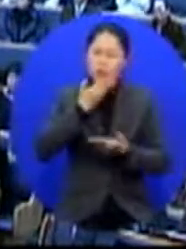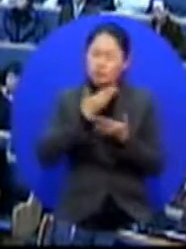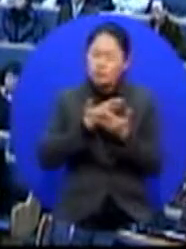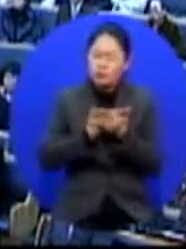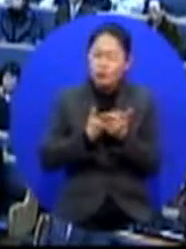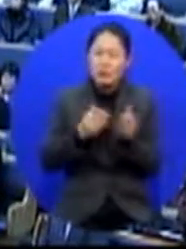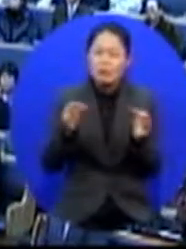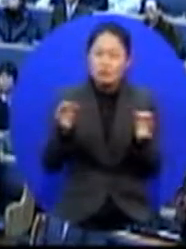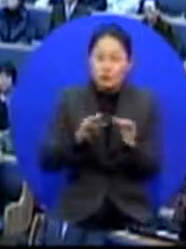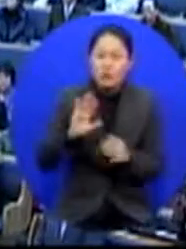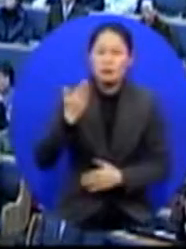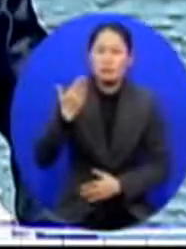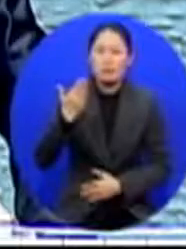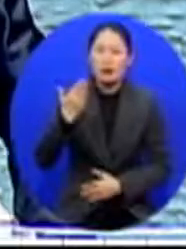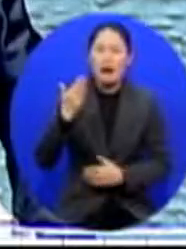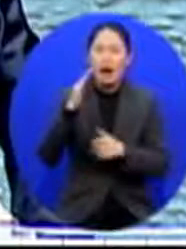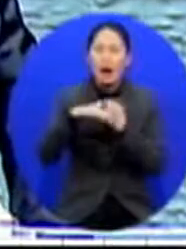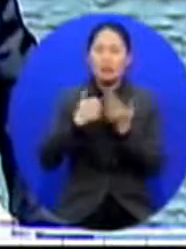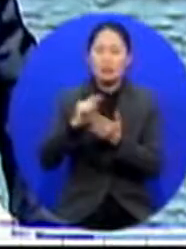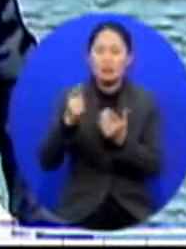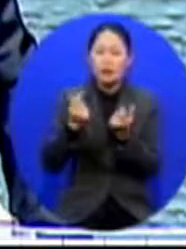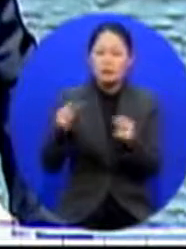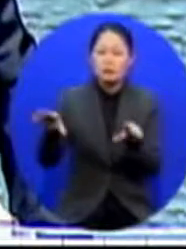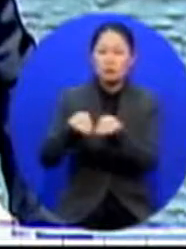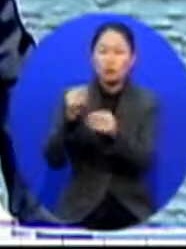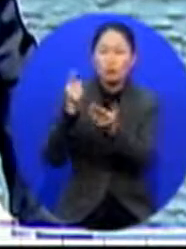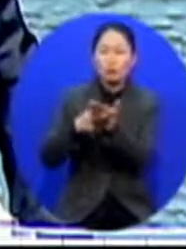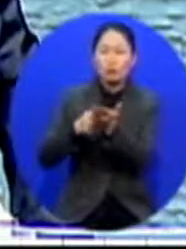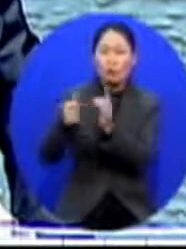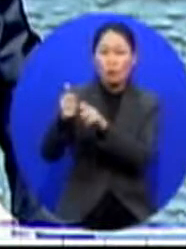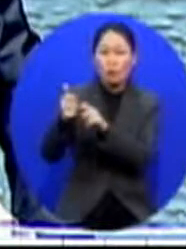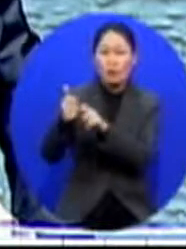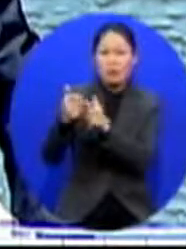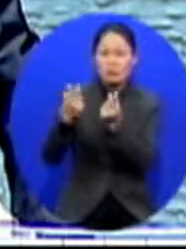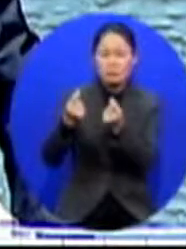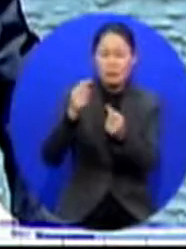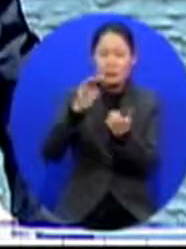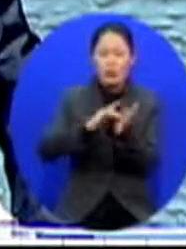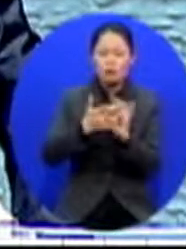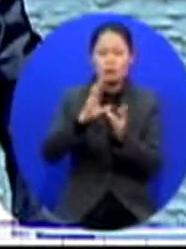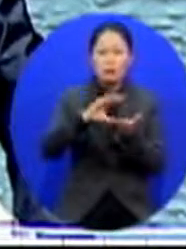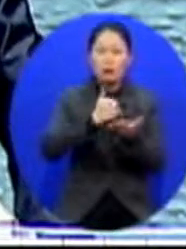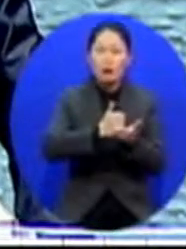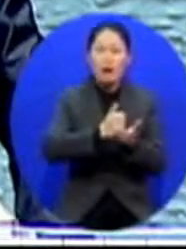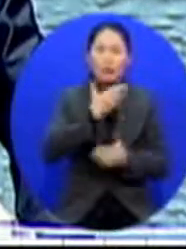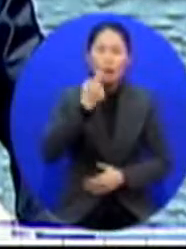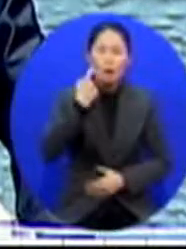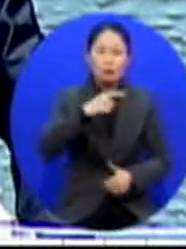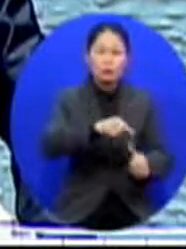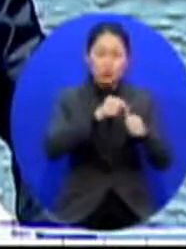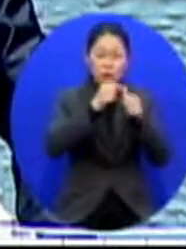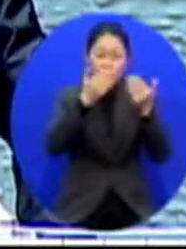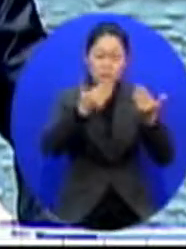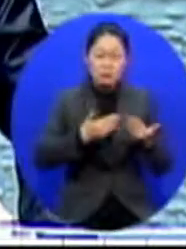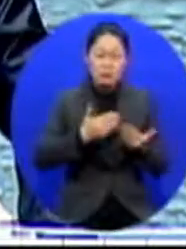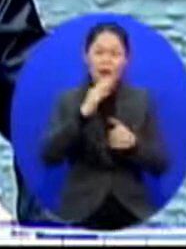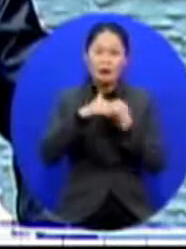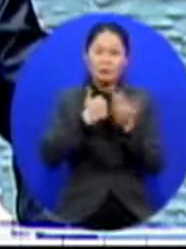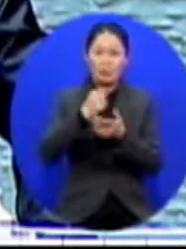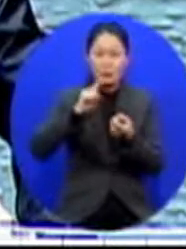벨스 같은 사람도 예수 그리스도의 복음으로 구원해 주시는 하나님 신 것을 여기에 보여주고